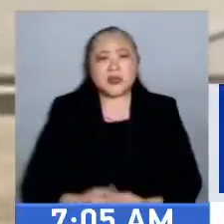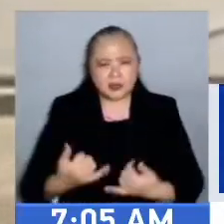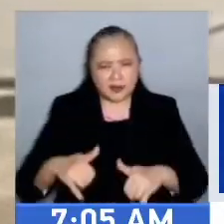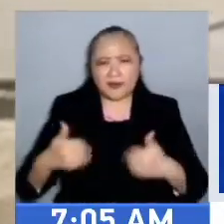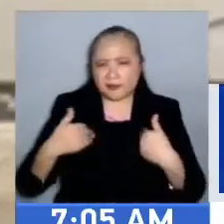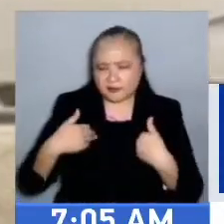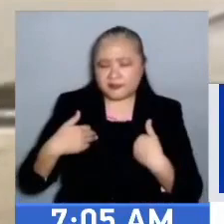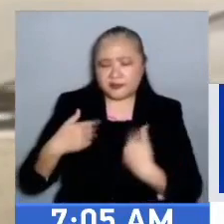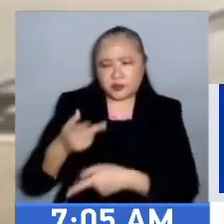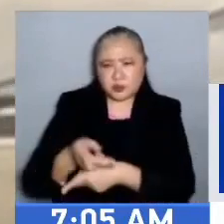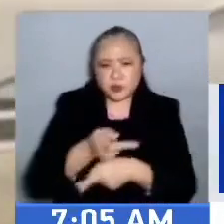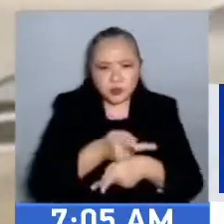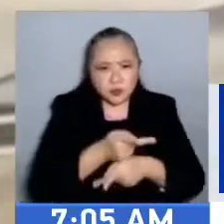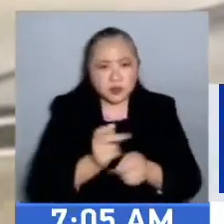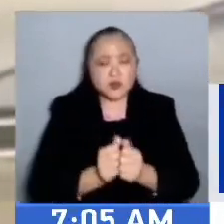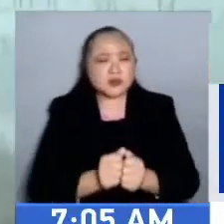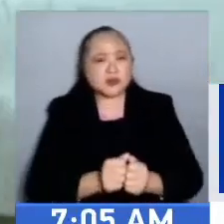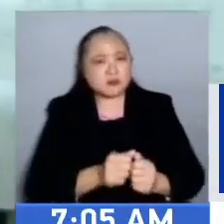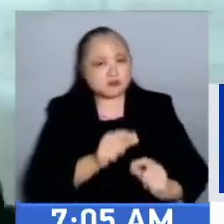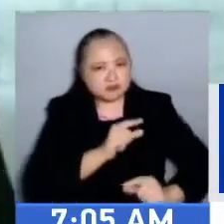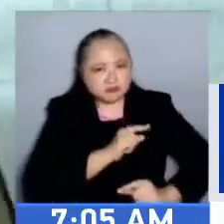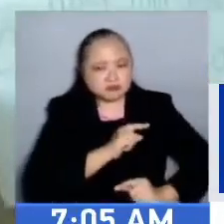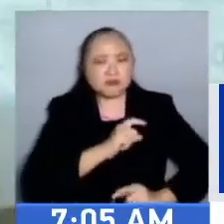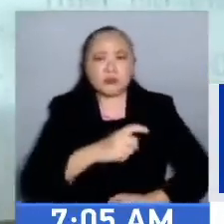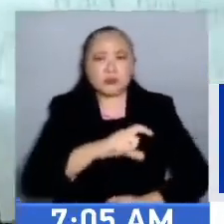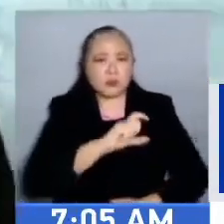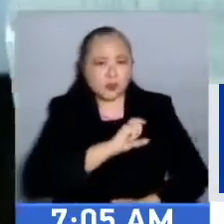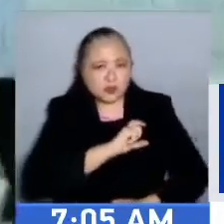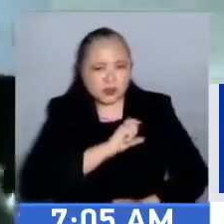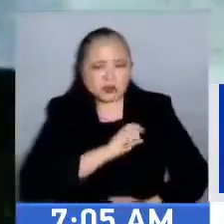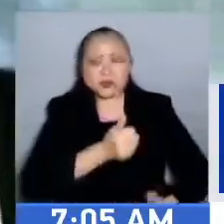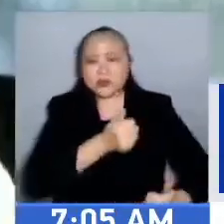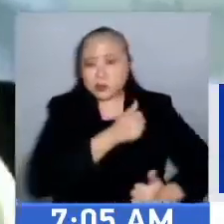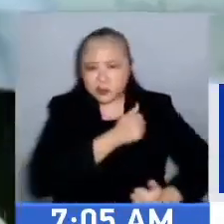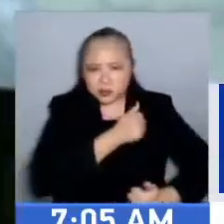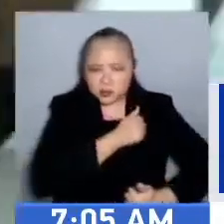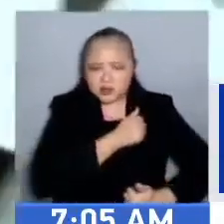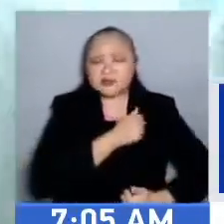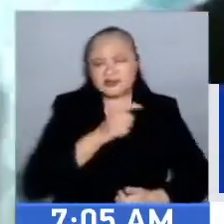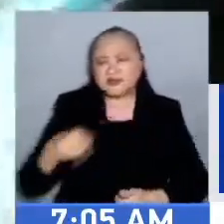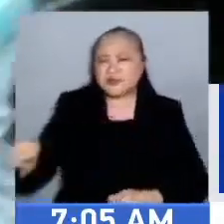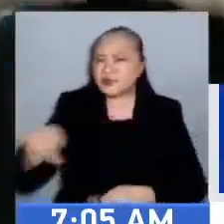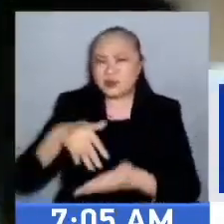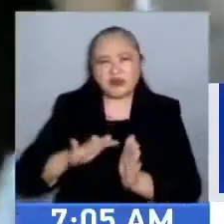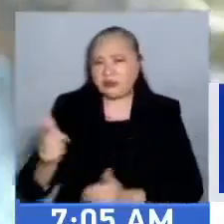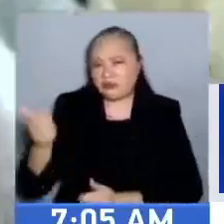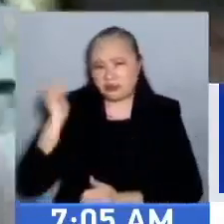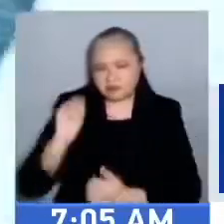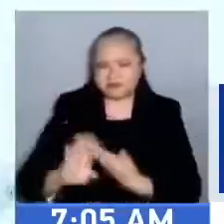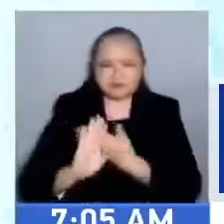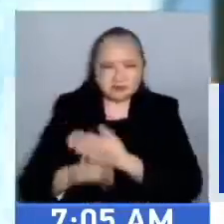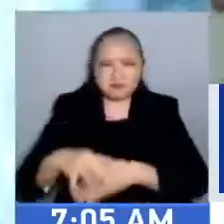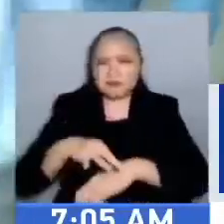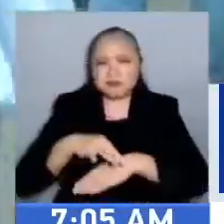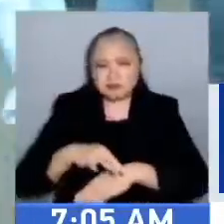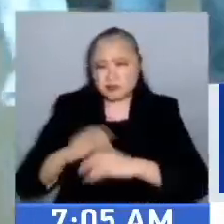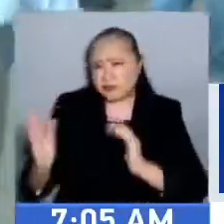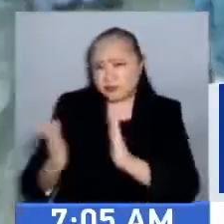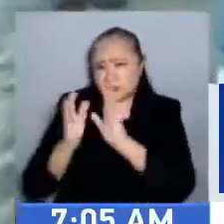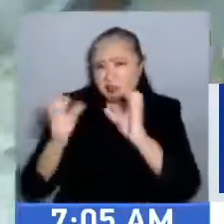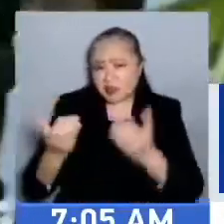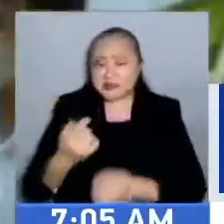mga gwardiya, pulis at sundalo, tutol pa rin sa balik klase ang ilang estudyante. Ayon sa kanila, dapat